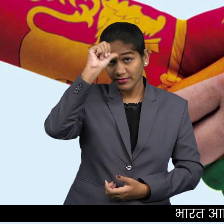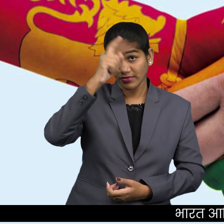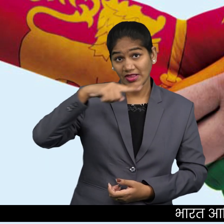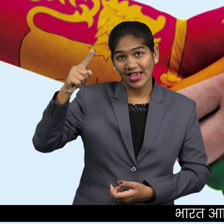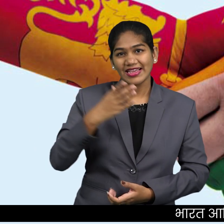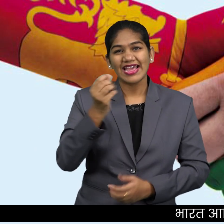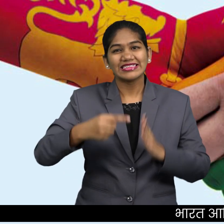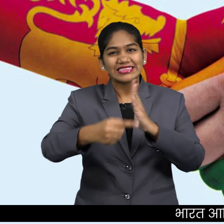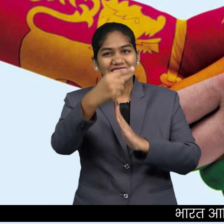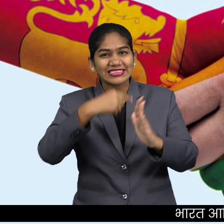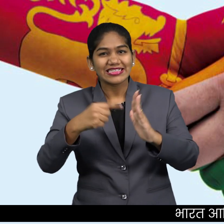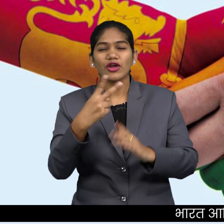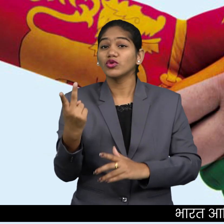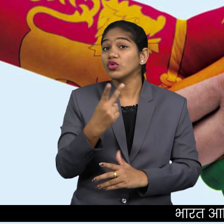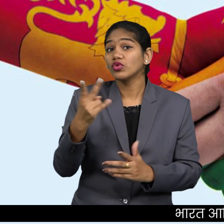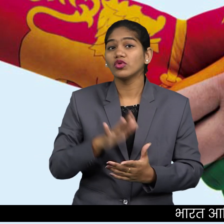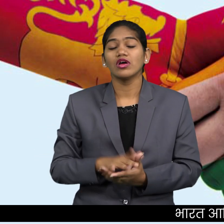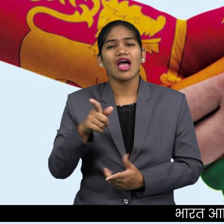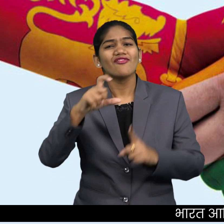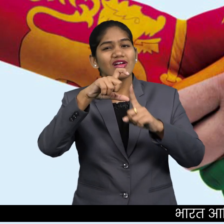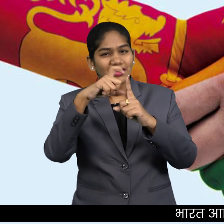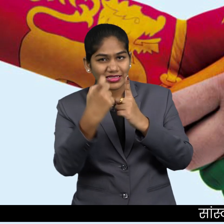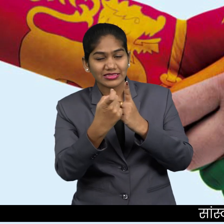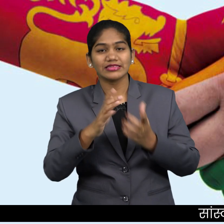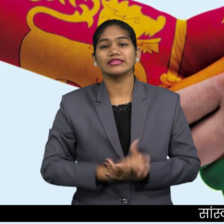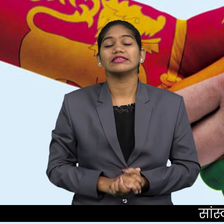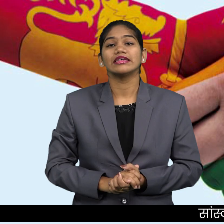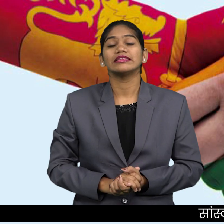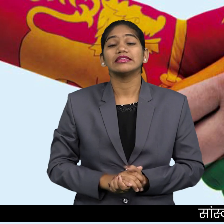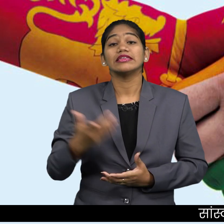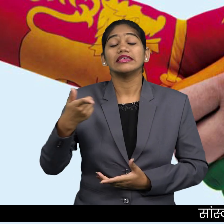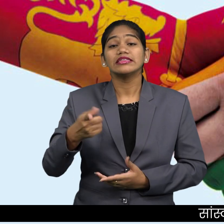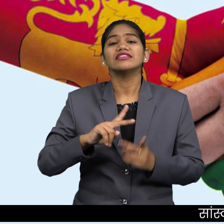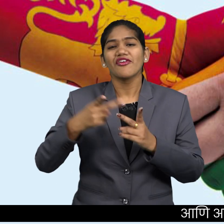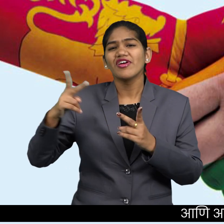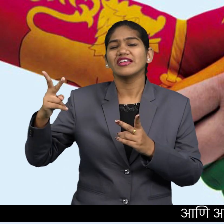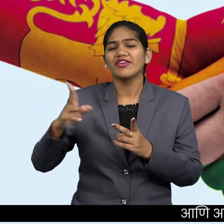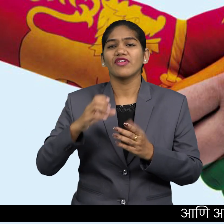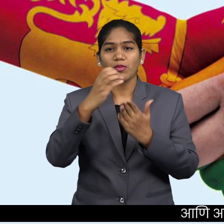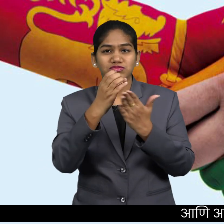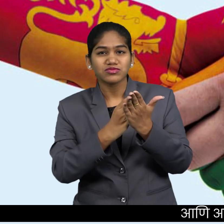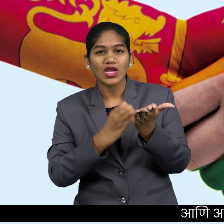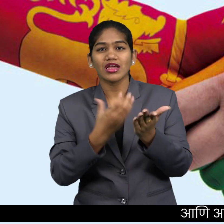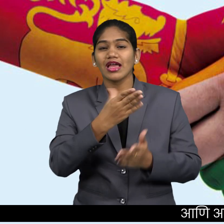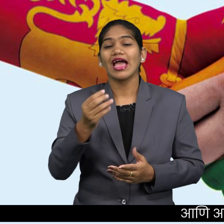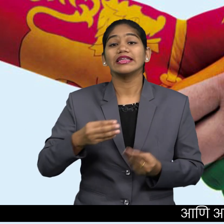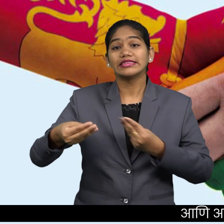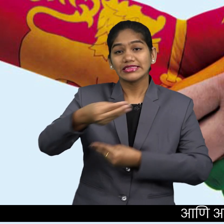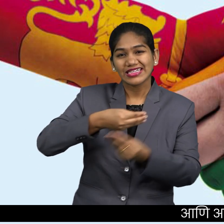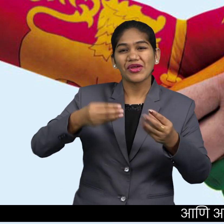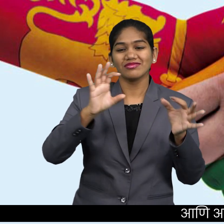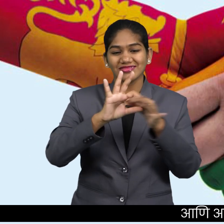भारत आणि श्रीलंका यांच्यात सांस्कृतिक, वांशिक आणि आर्थिक संबंध आहेत.